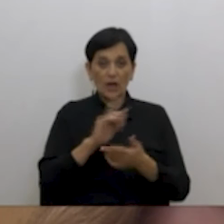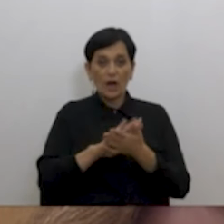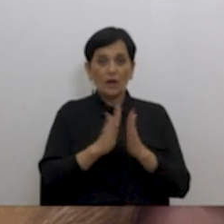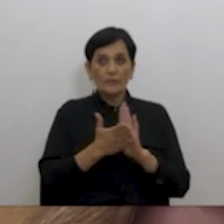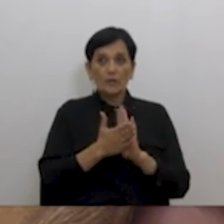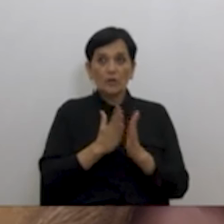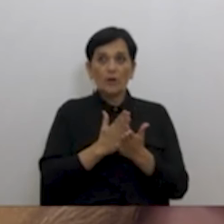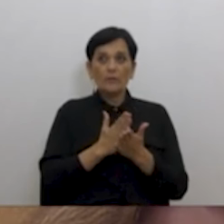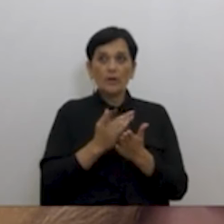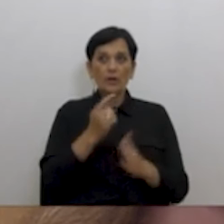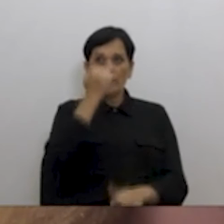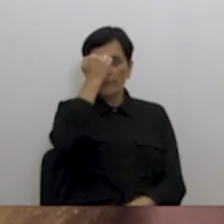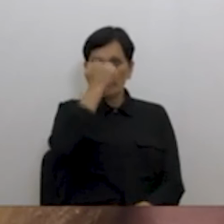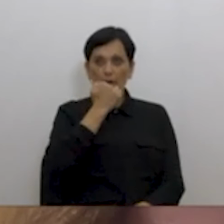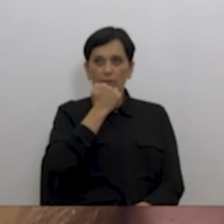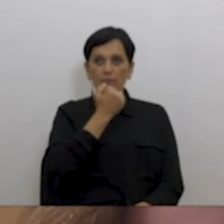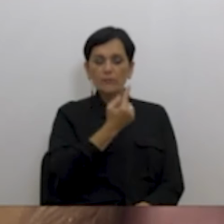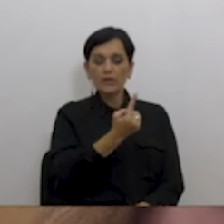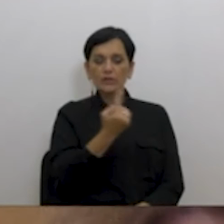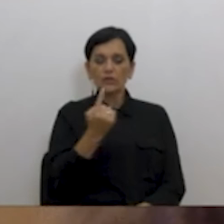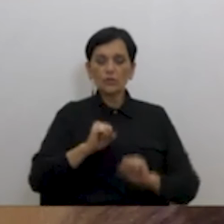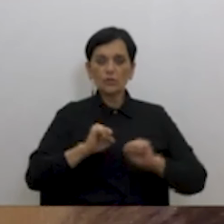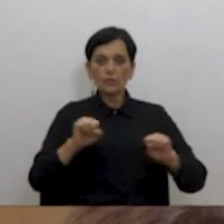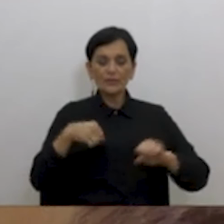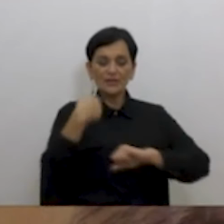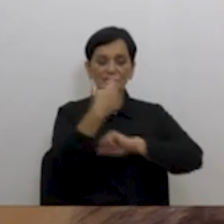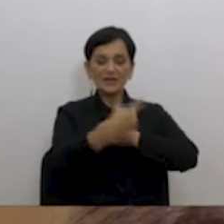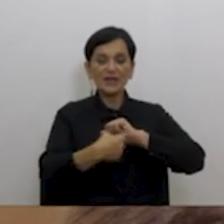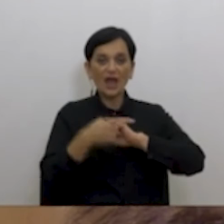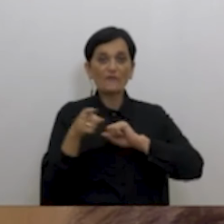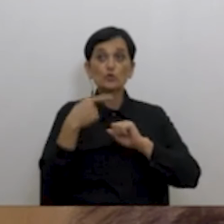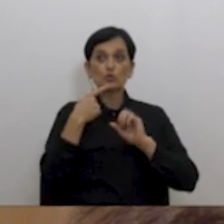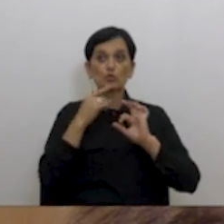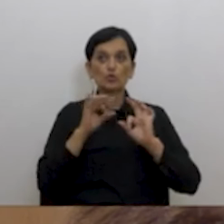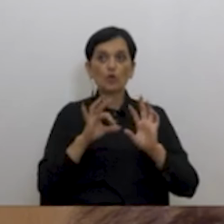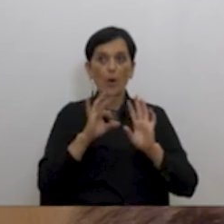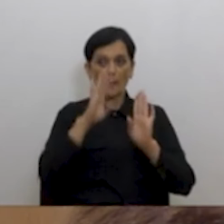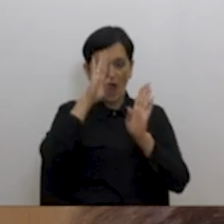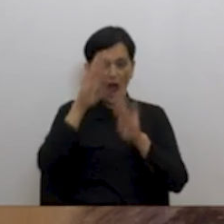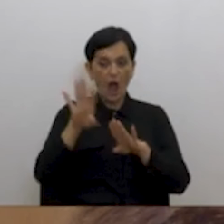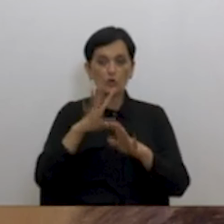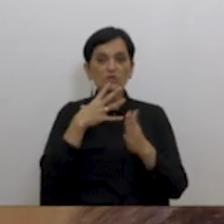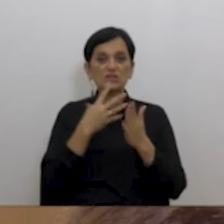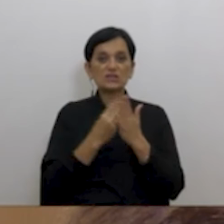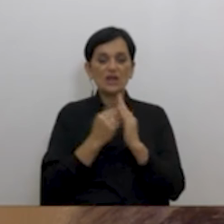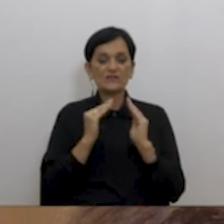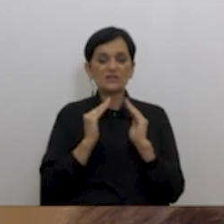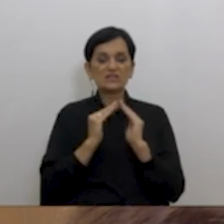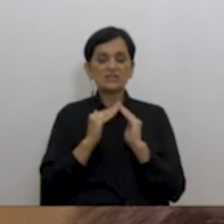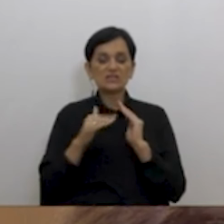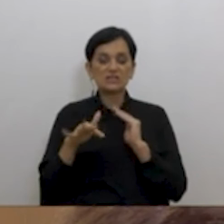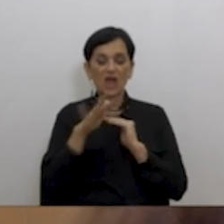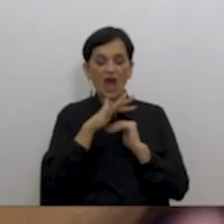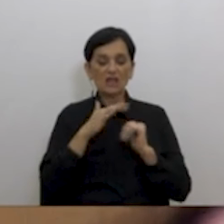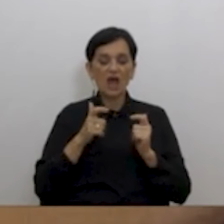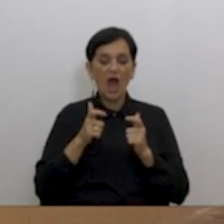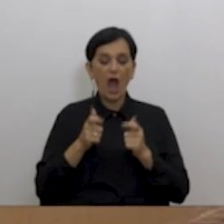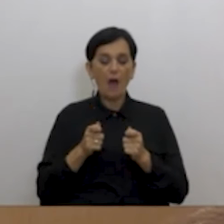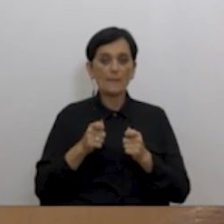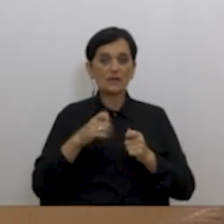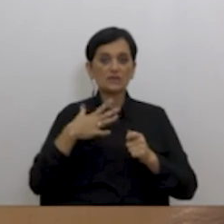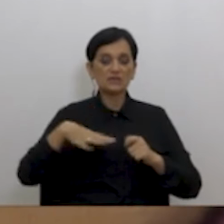და მადლობა მინდა თითოეულ გმირხევსურს გამოუცხადო იმისთვის რომ არტოებენ თავიანთ სახყარებს და ამაგრებენ საქართველოს